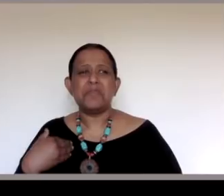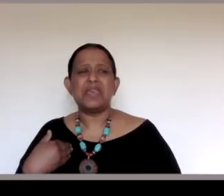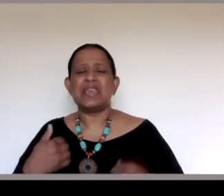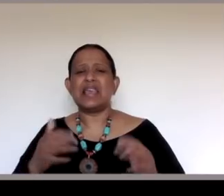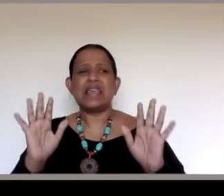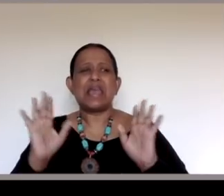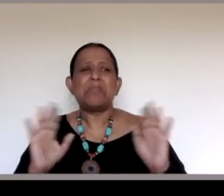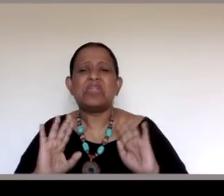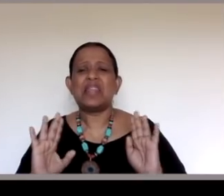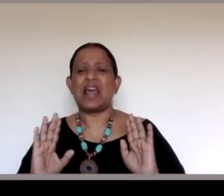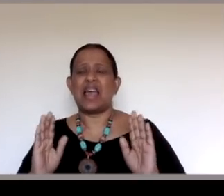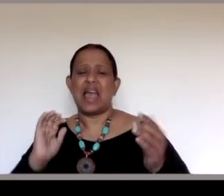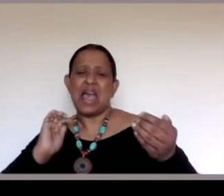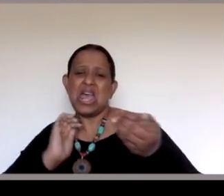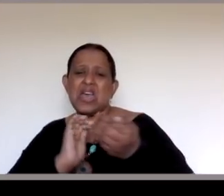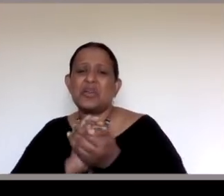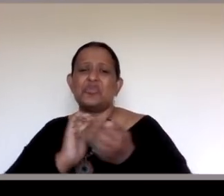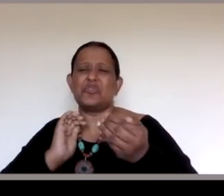அவர்கள் மற்றவர்களை குறித்து